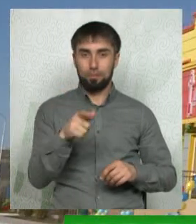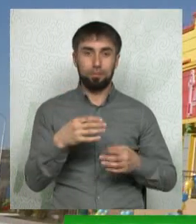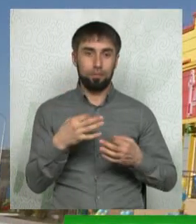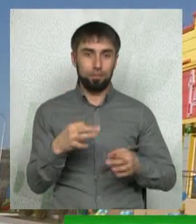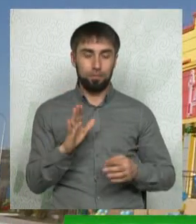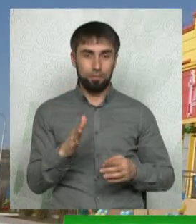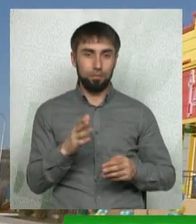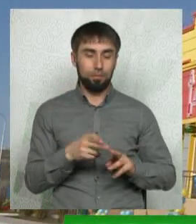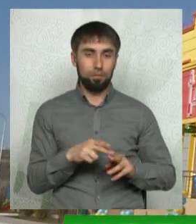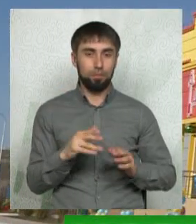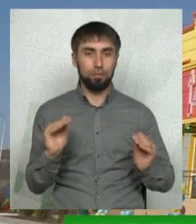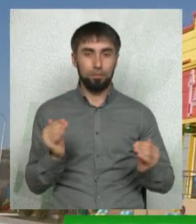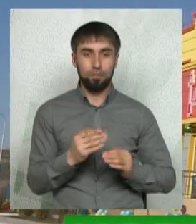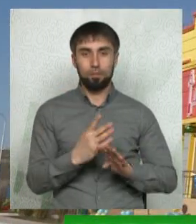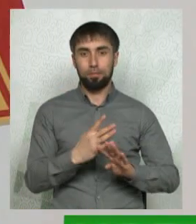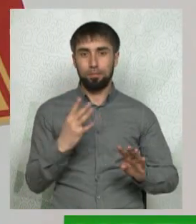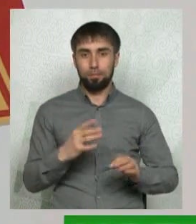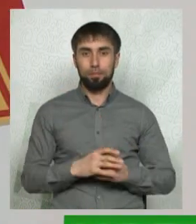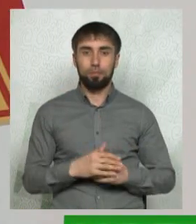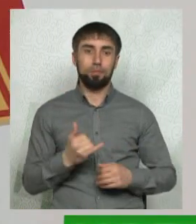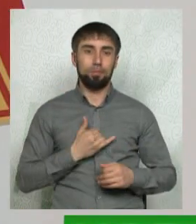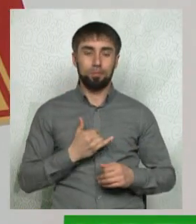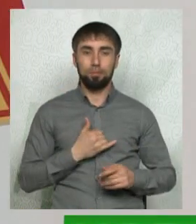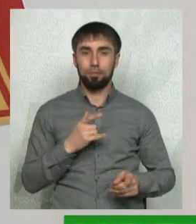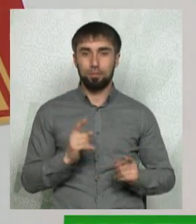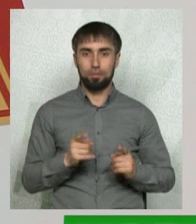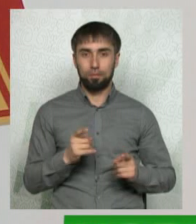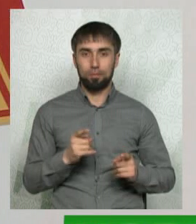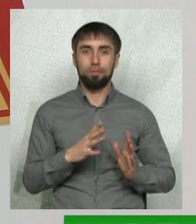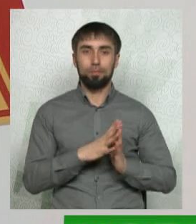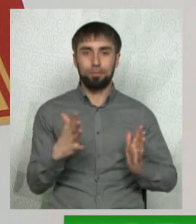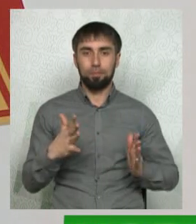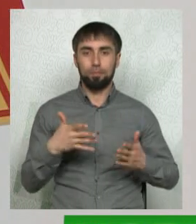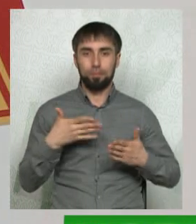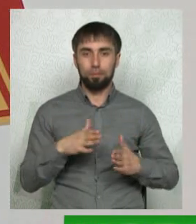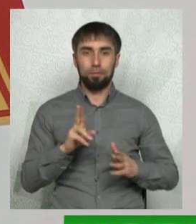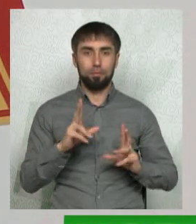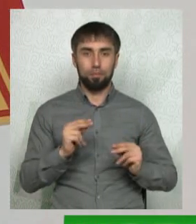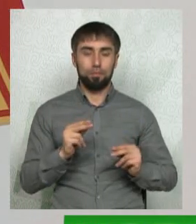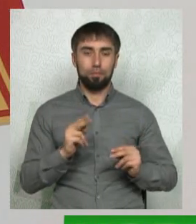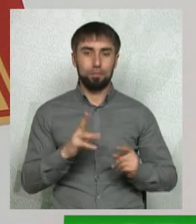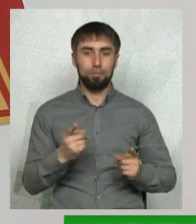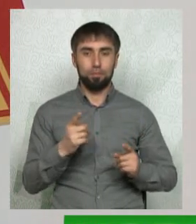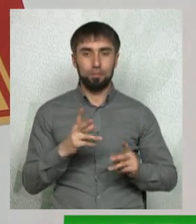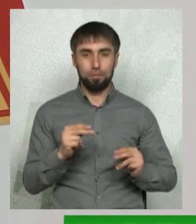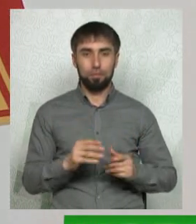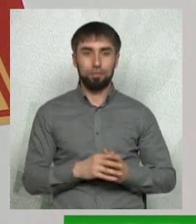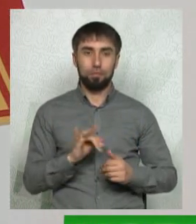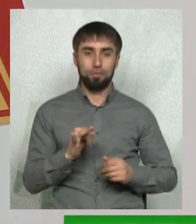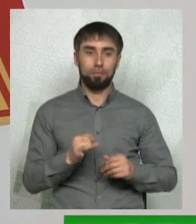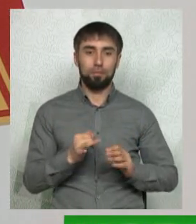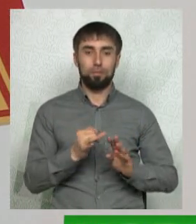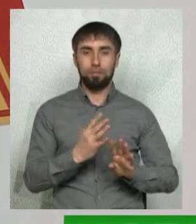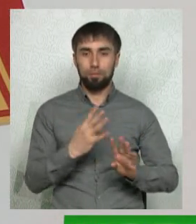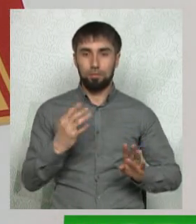позволит существенно снизить очередность. У нас действительно большая рождаемость, к счастью, к великому счастью. И очереди